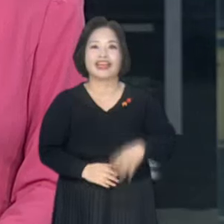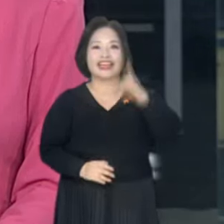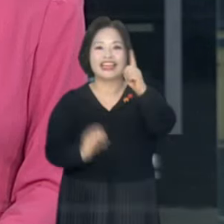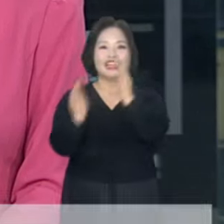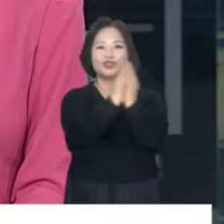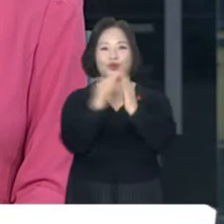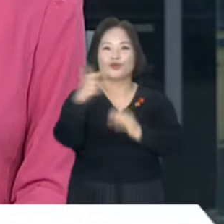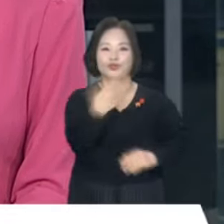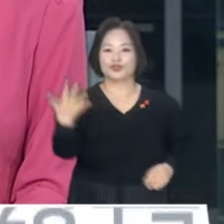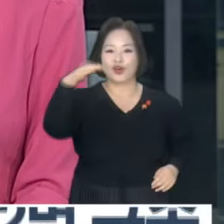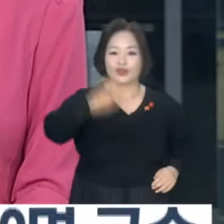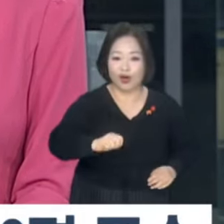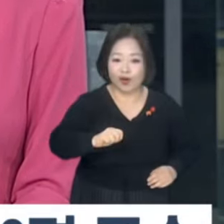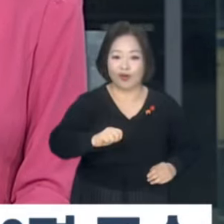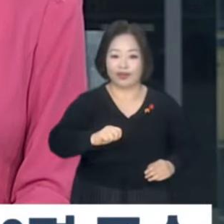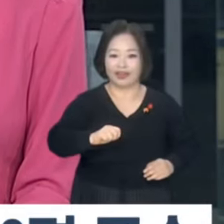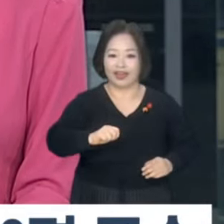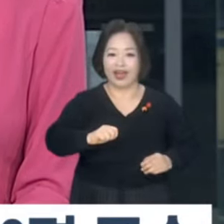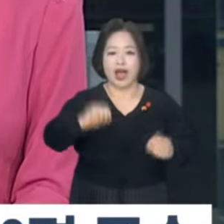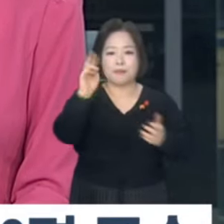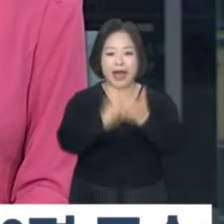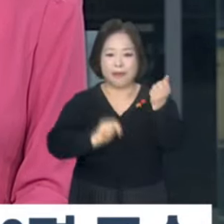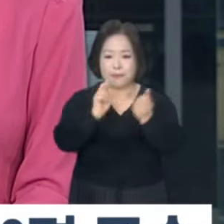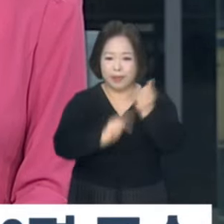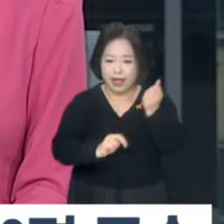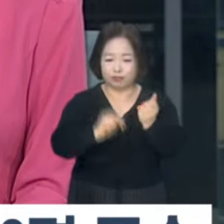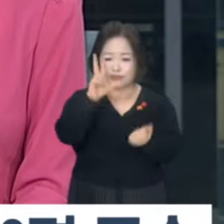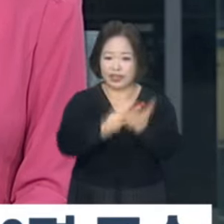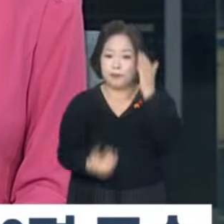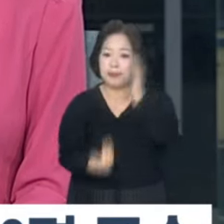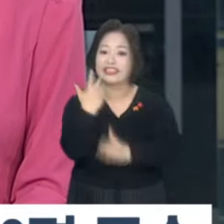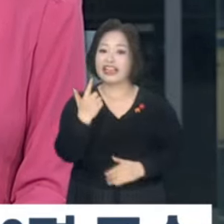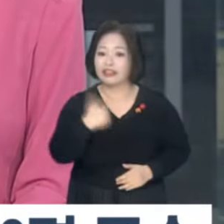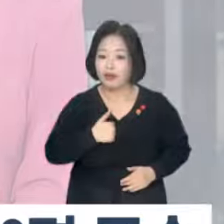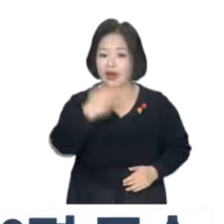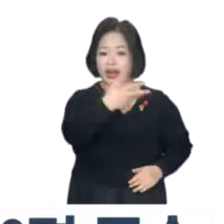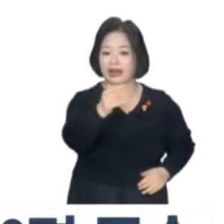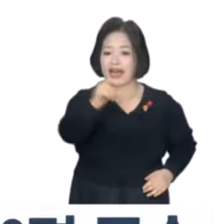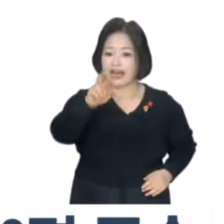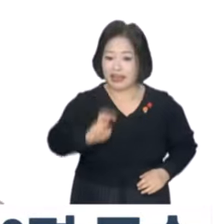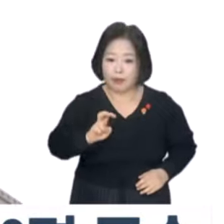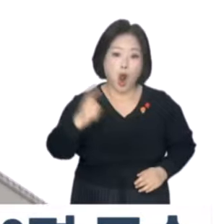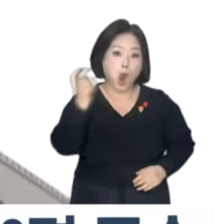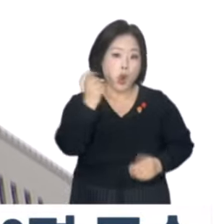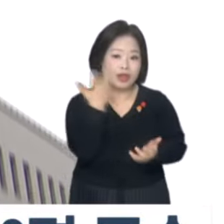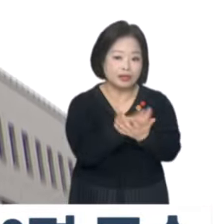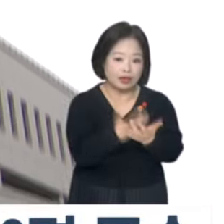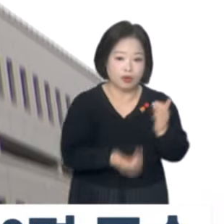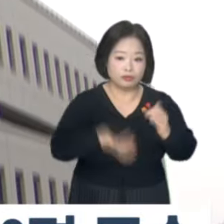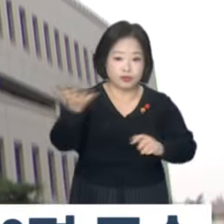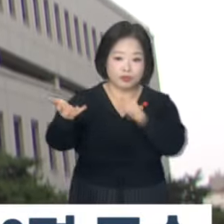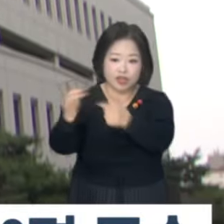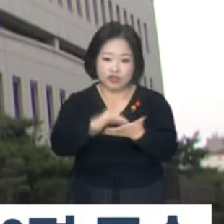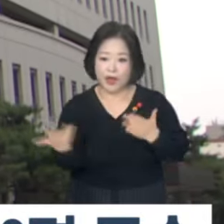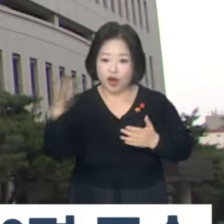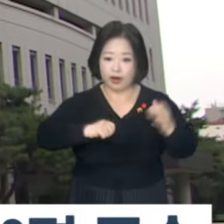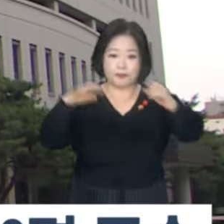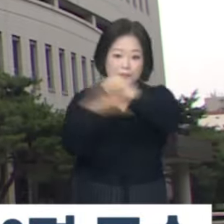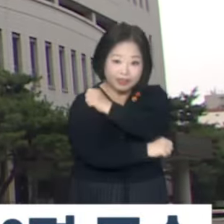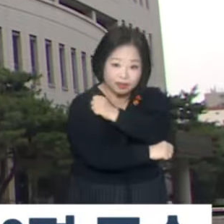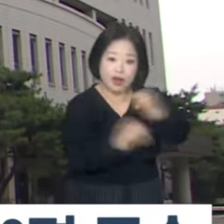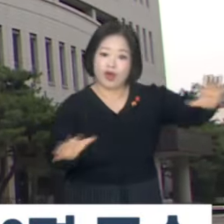네 1조 6천억 원대 환매 중단 사태를 일으킨 라임 자산운용의 허위 자료를 제출해서 수백억 원을 빼돌린